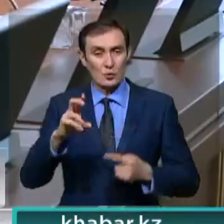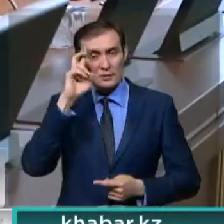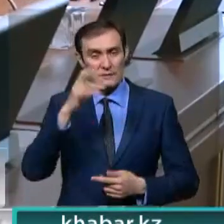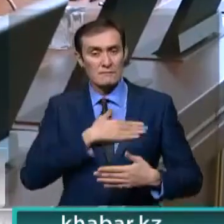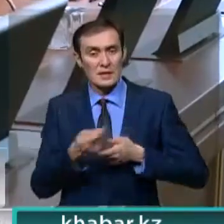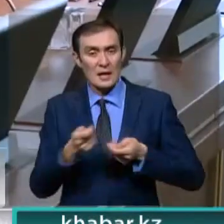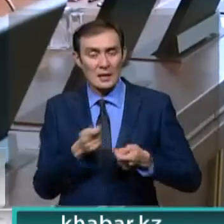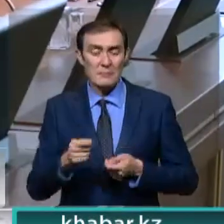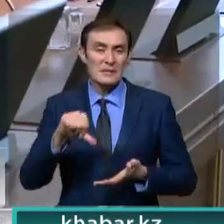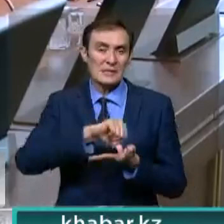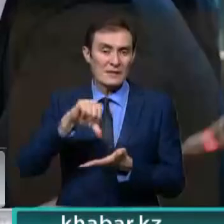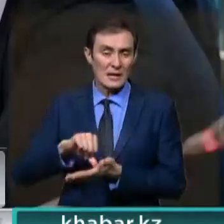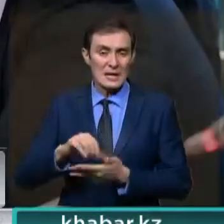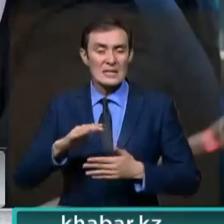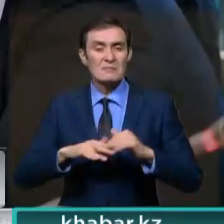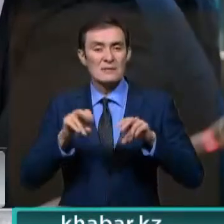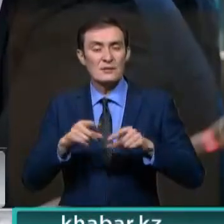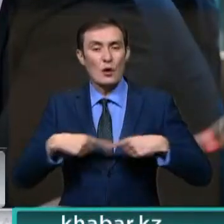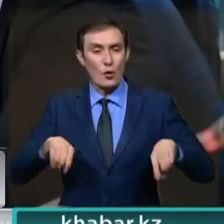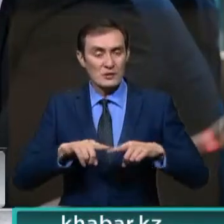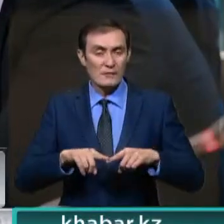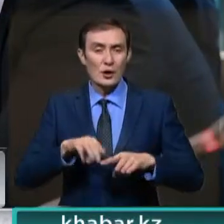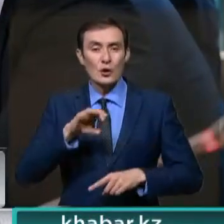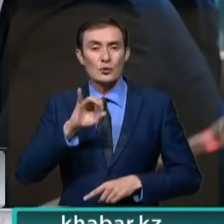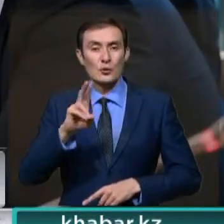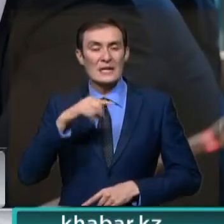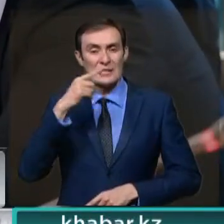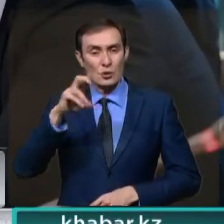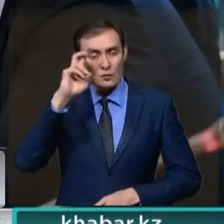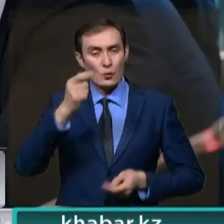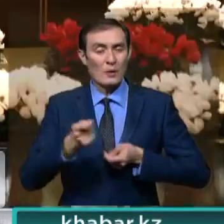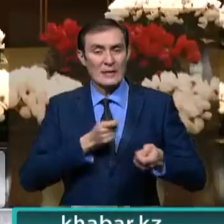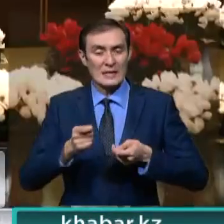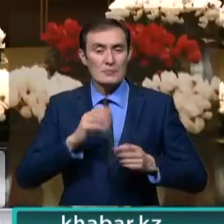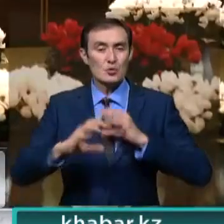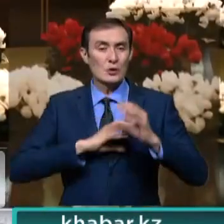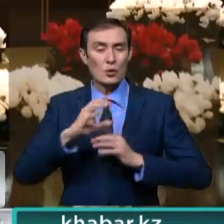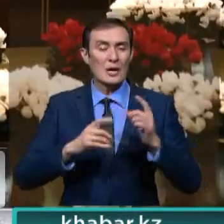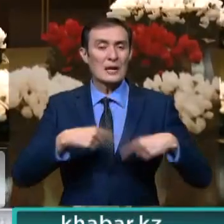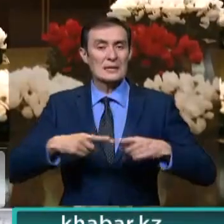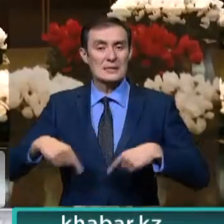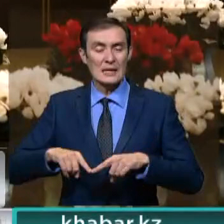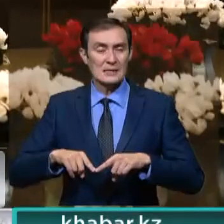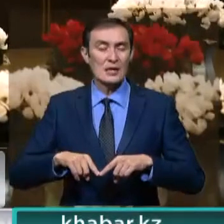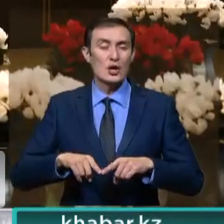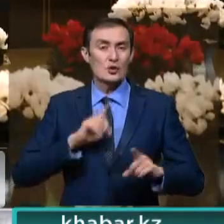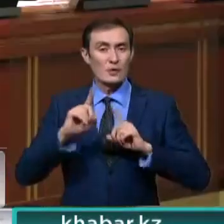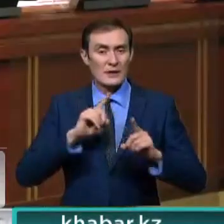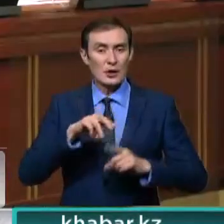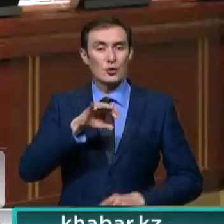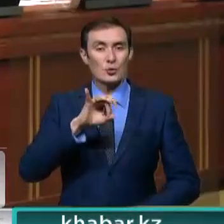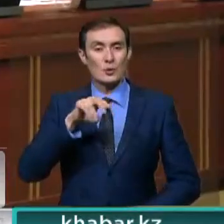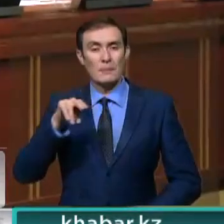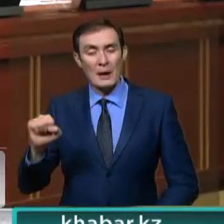общественных деятелей, представителей экспертного сообщества тюркоязычных стран, руководителей международных организаций Тюркского совета, Тюркпа